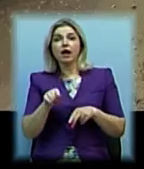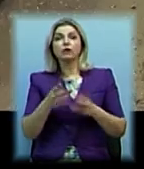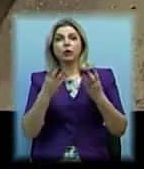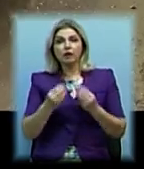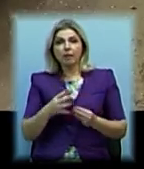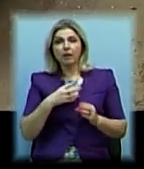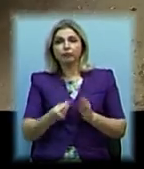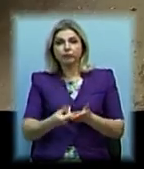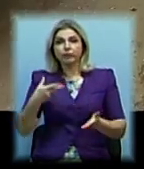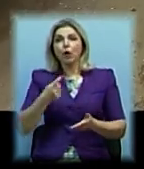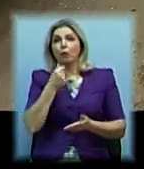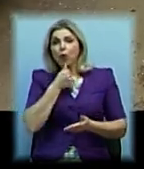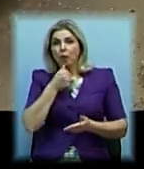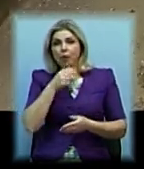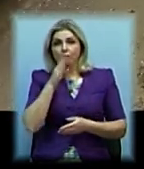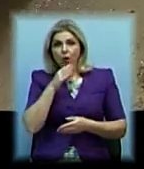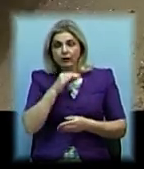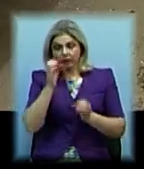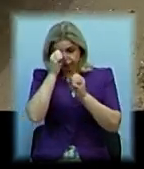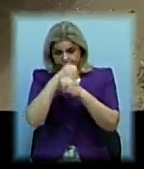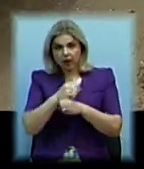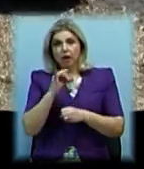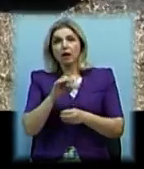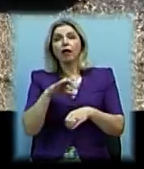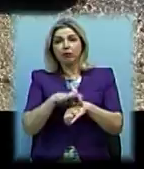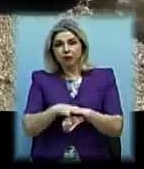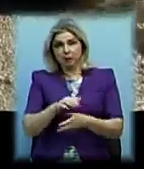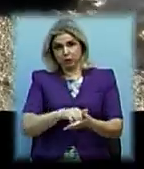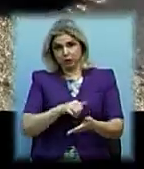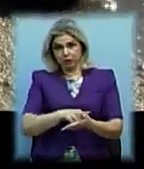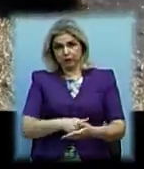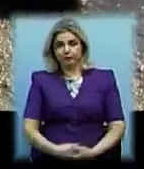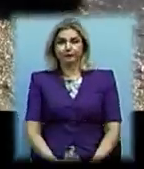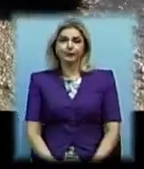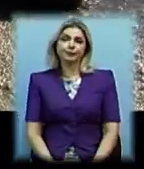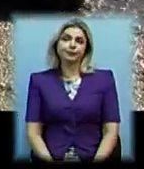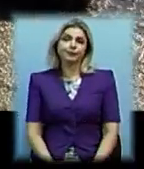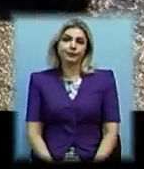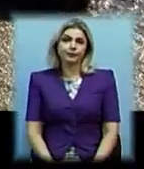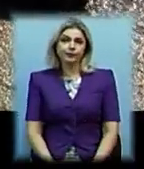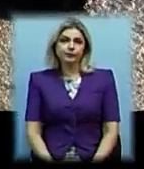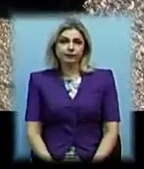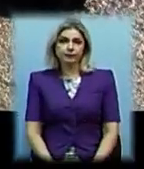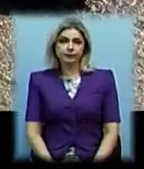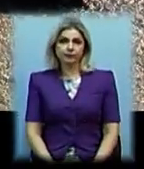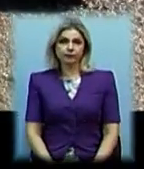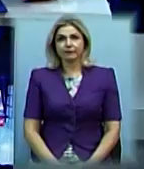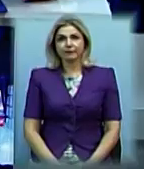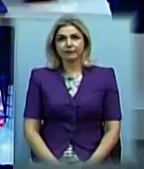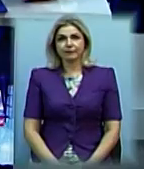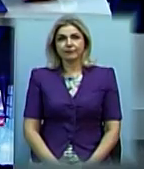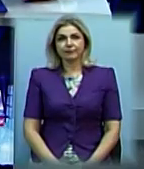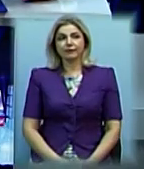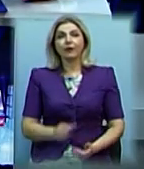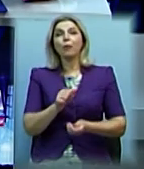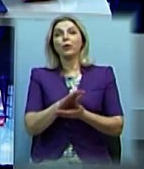проби води для лабораторного обстеження, після чого встановили причину. Володимир Степанов, Олександр Пан, телевізійні новини Миколаївщини.